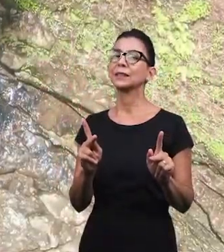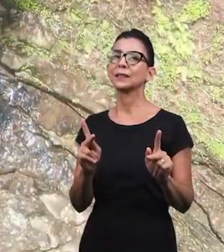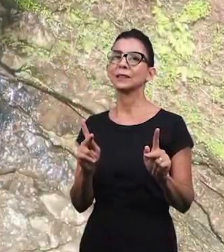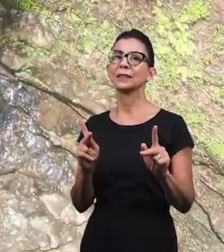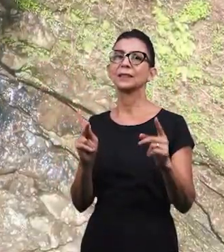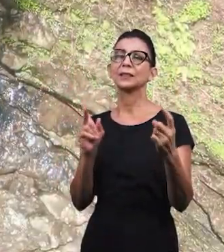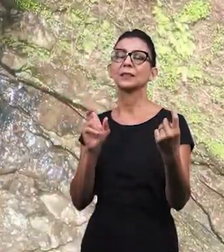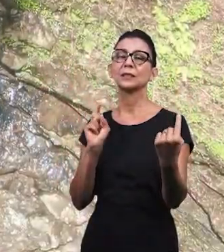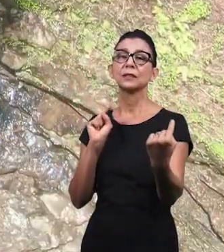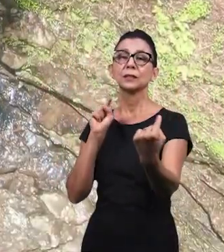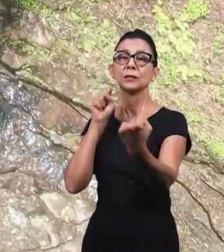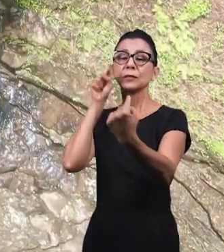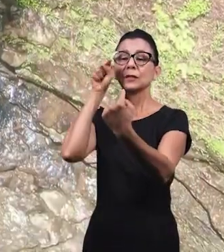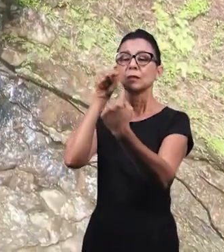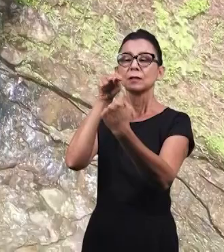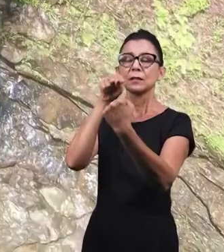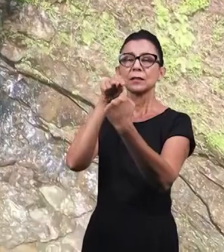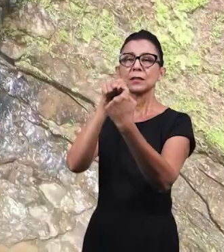вашей